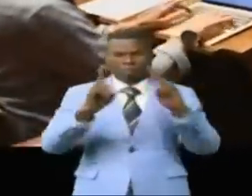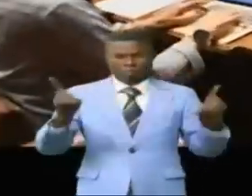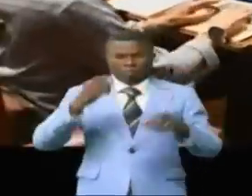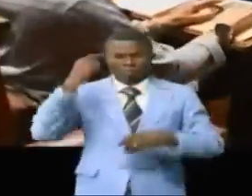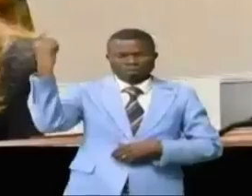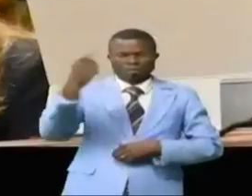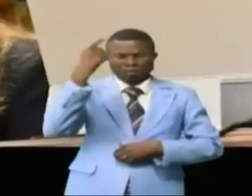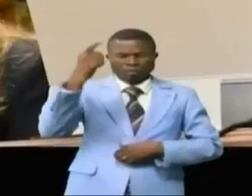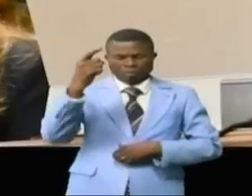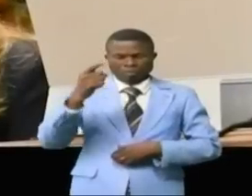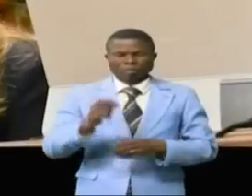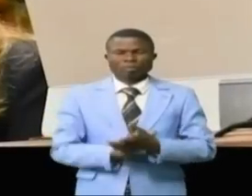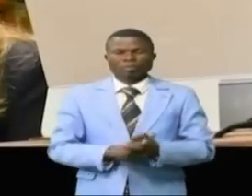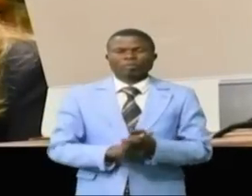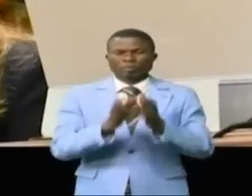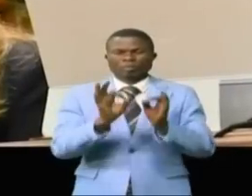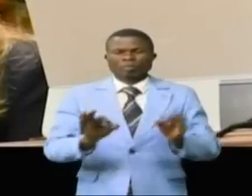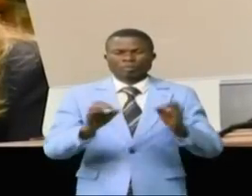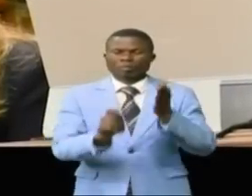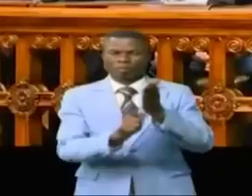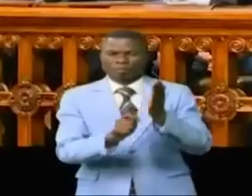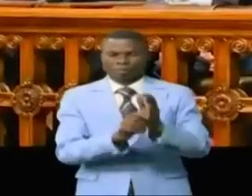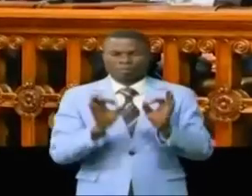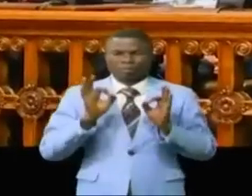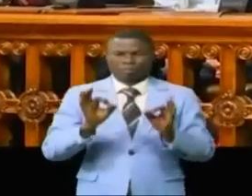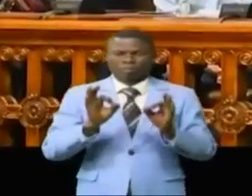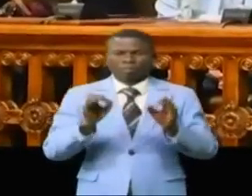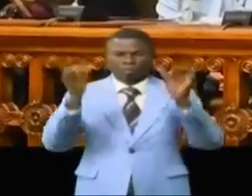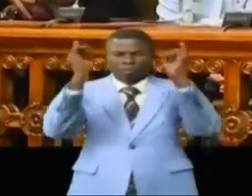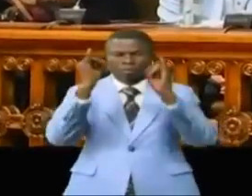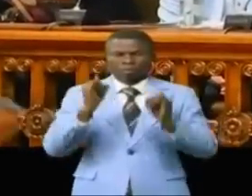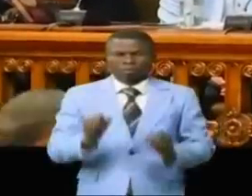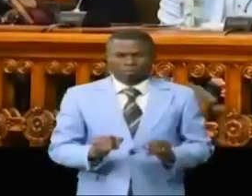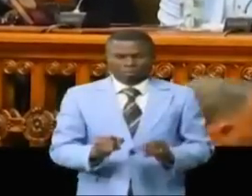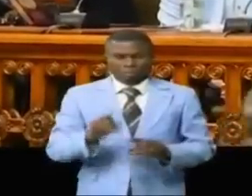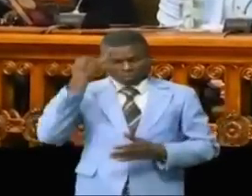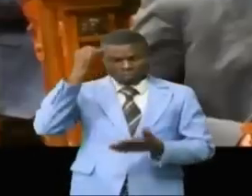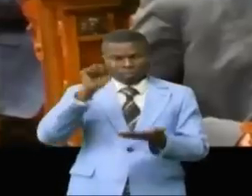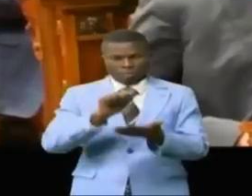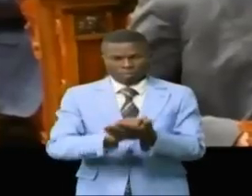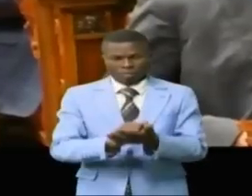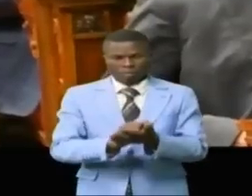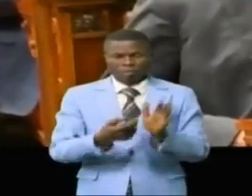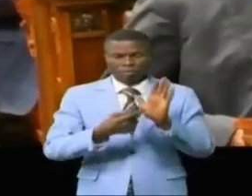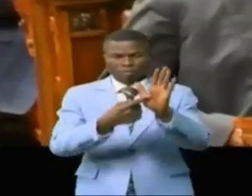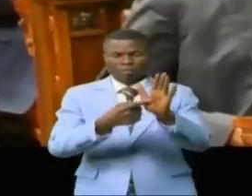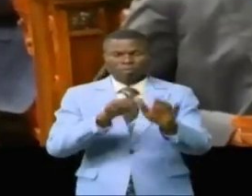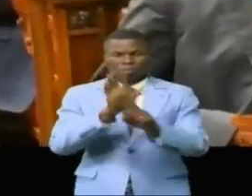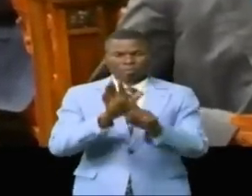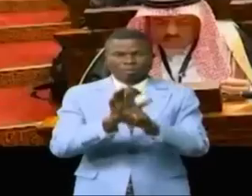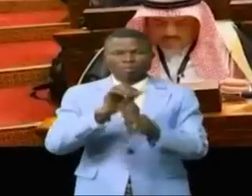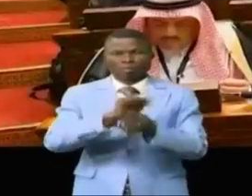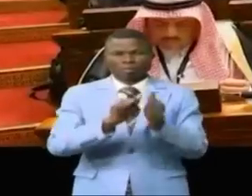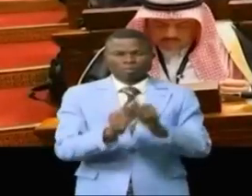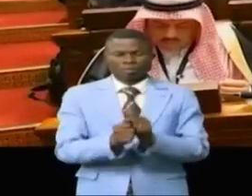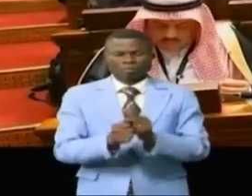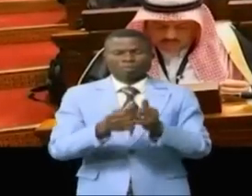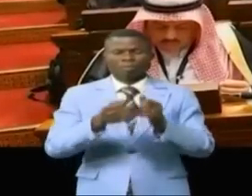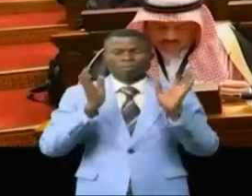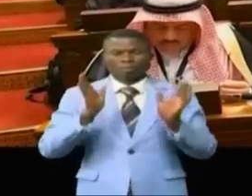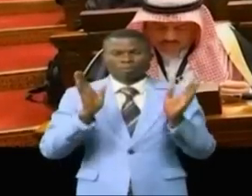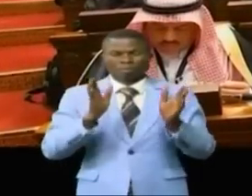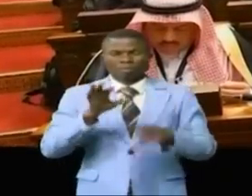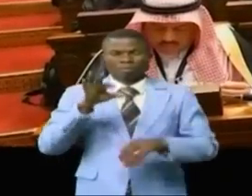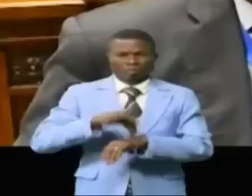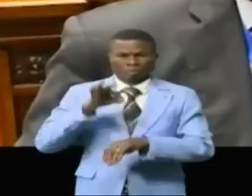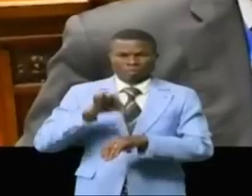monde hybride où se côtoient les technologies analogiques et numériques. Ce contexte inédit présente des défis, des risques et des opportunités